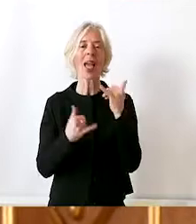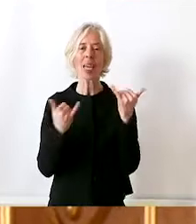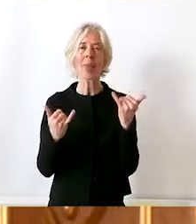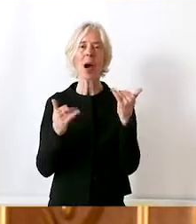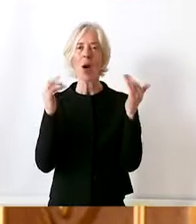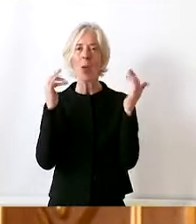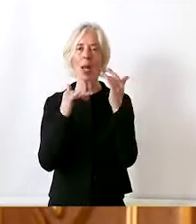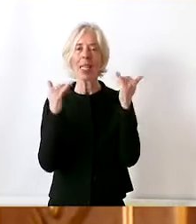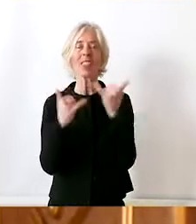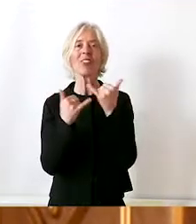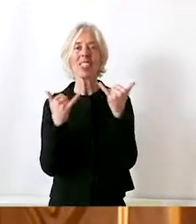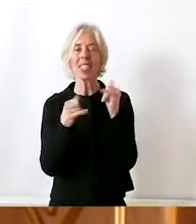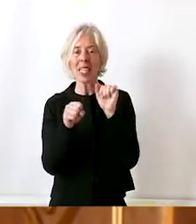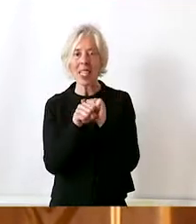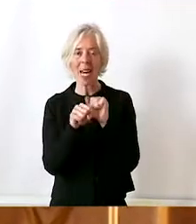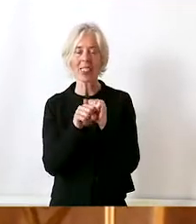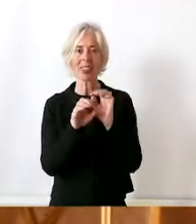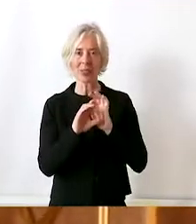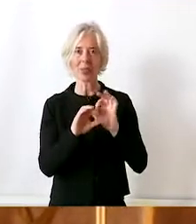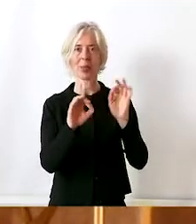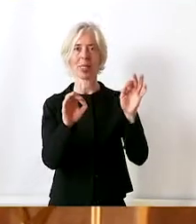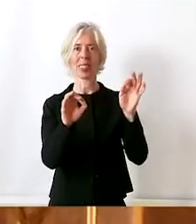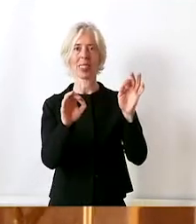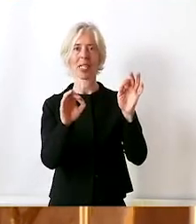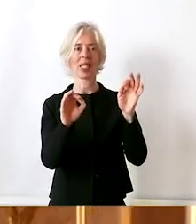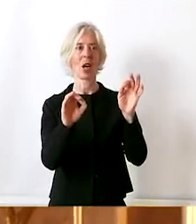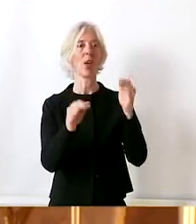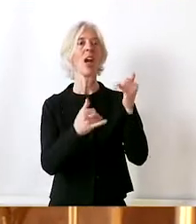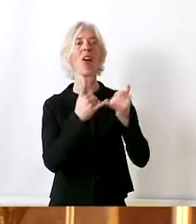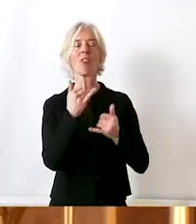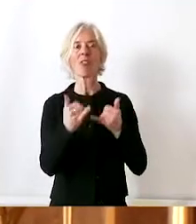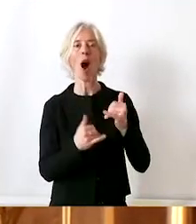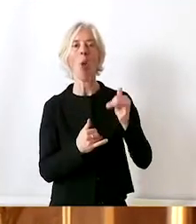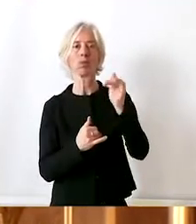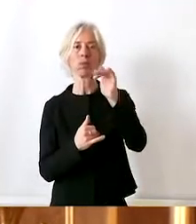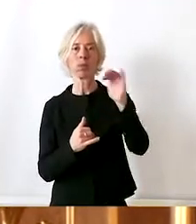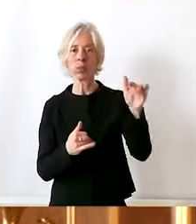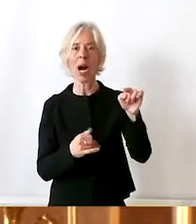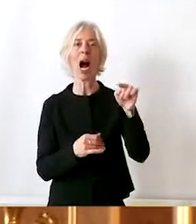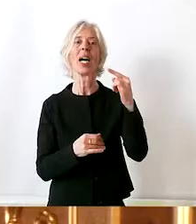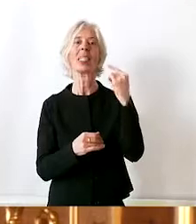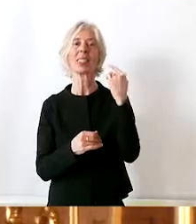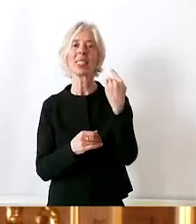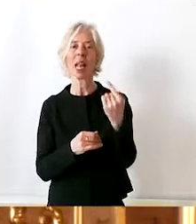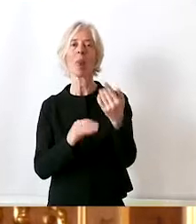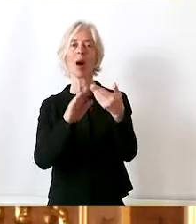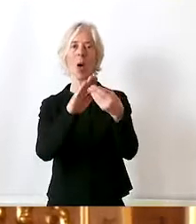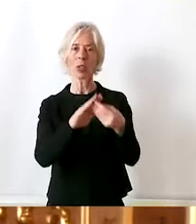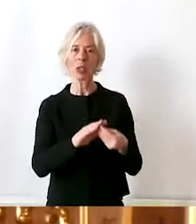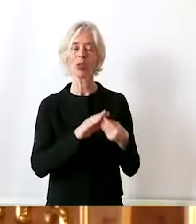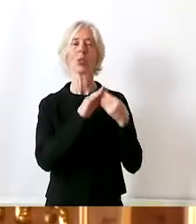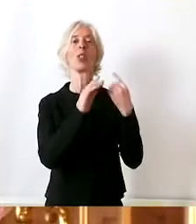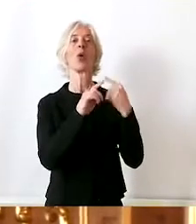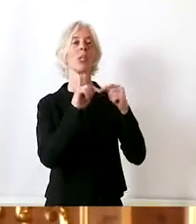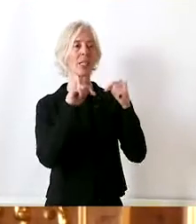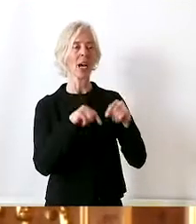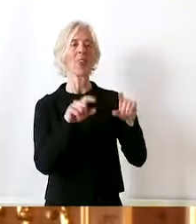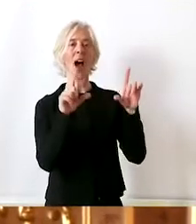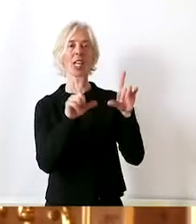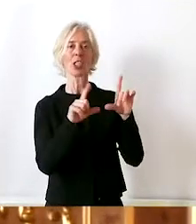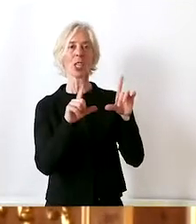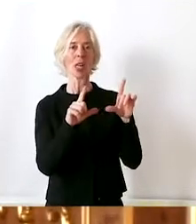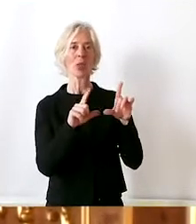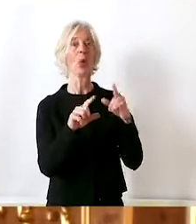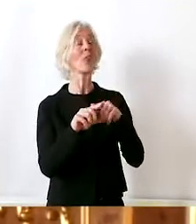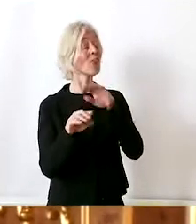am Sonntag. Dank an die Frau Blaser, die heute die Regie übernommen hat für diese Veranstaltung, und Dank an Sie